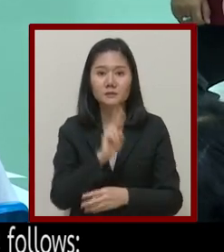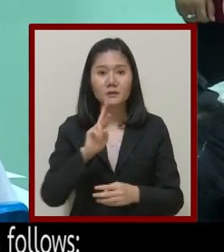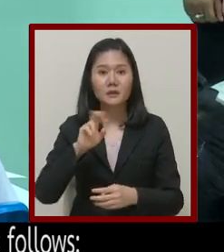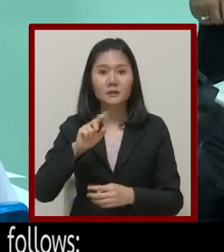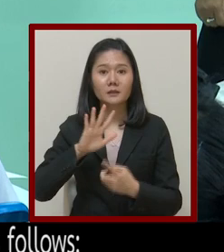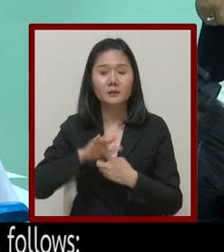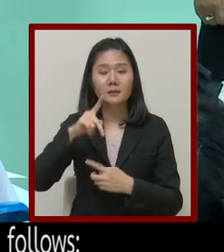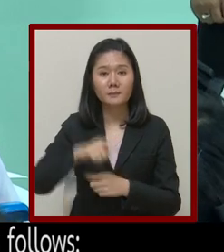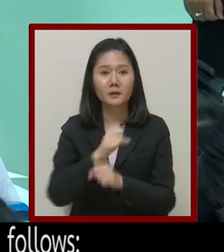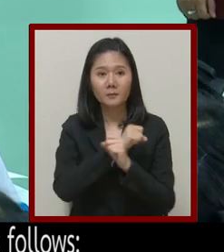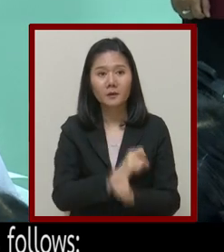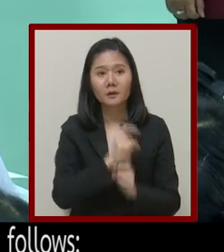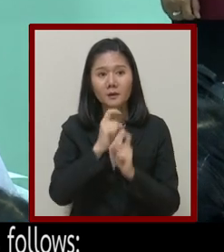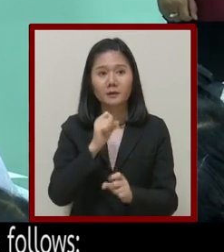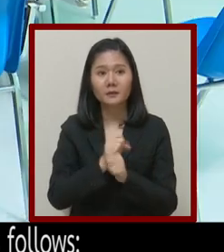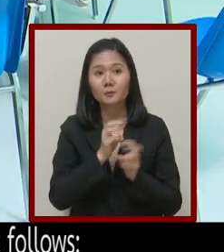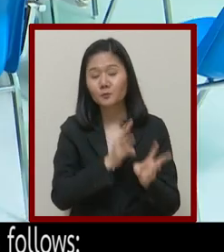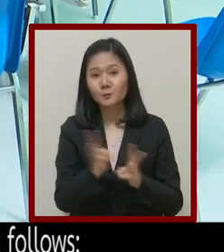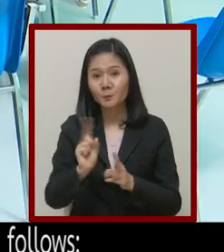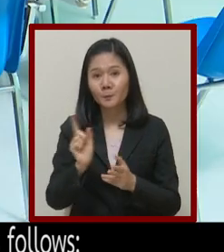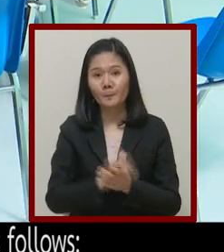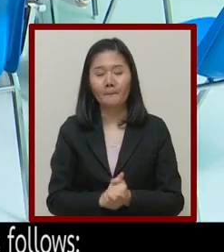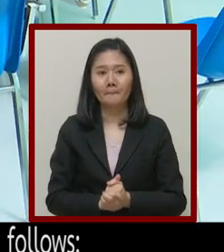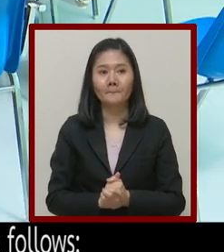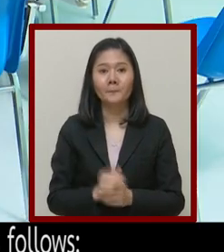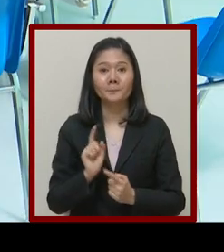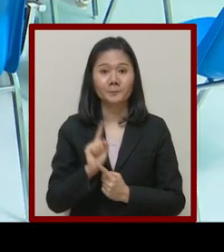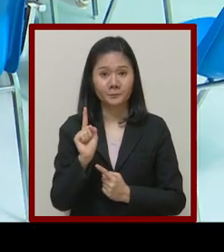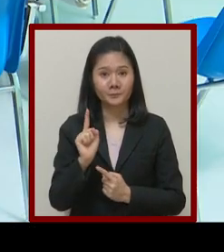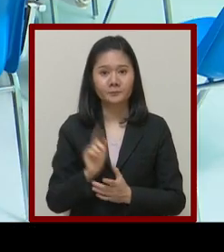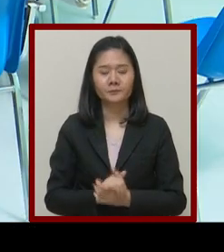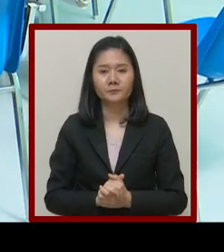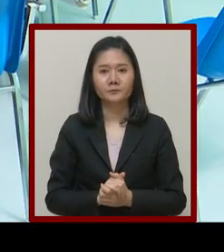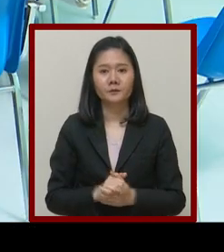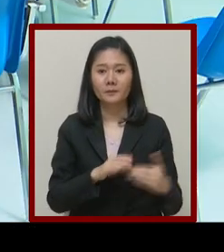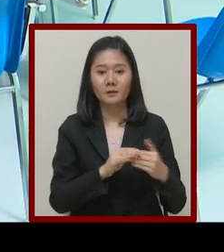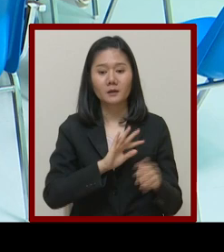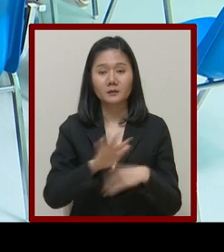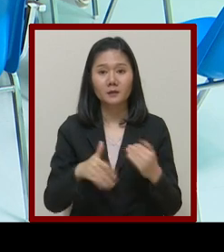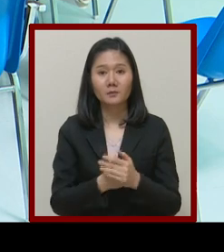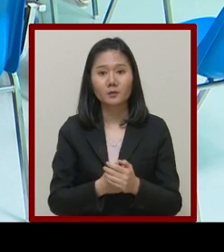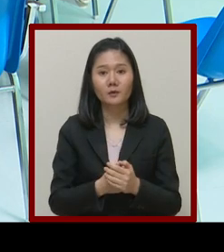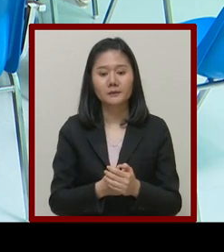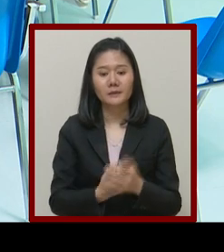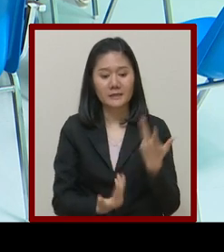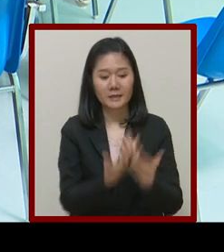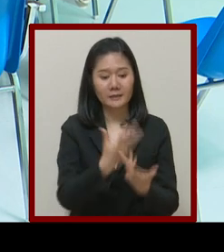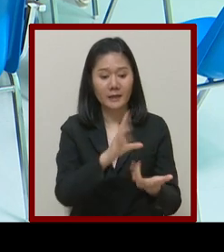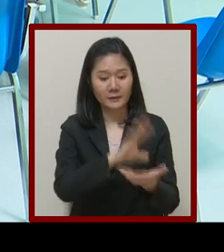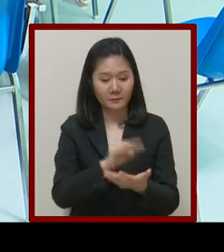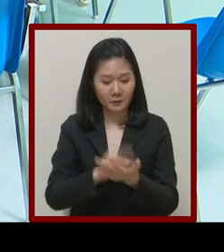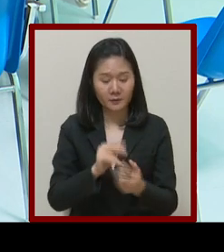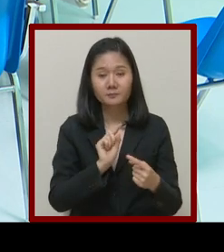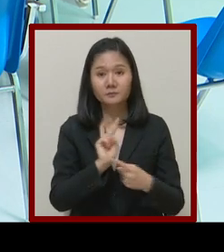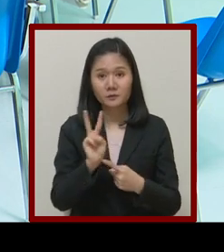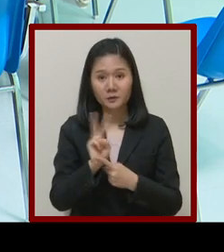พให้เห็นผลและปลอดภัยควรต้องทำอย่างไรนะครับ1นะครับนำนักท่องเที่ยวทุกท่านไปเก็บหญ้าลีแพนะครับ2